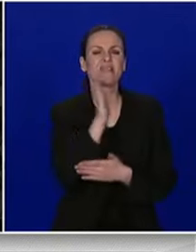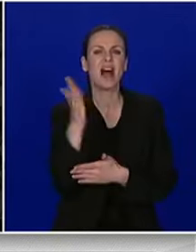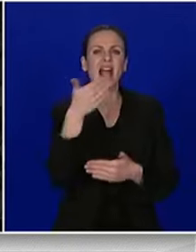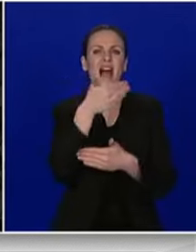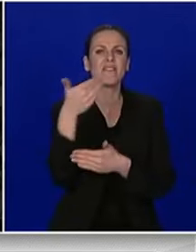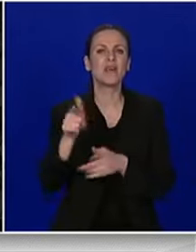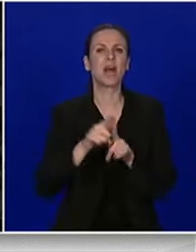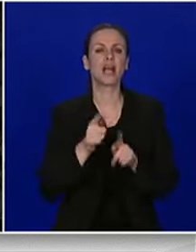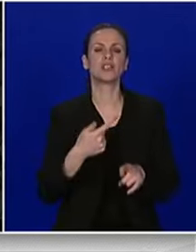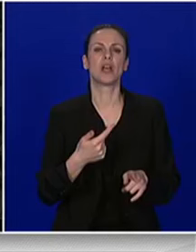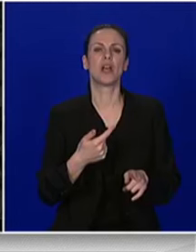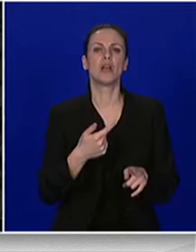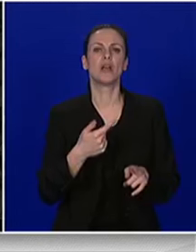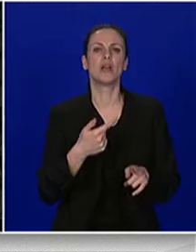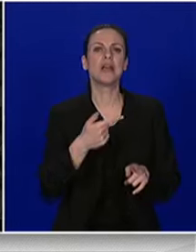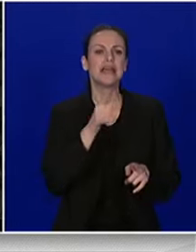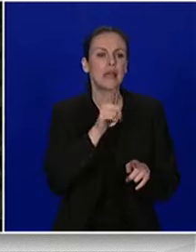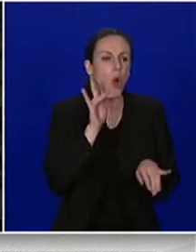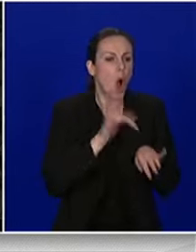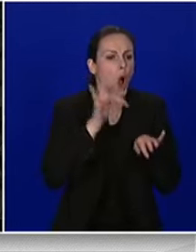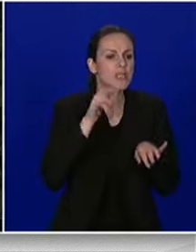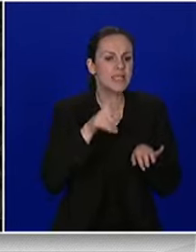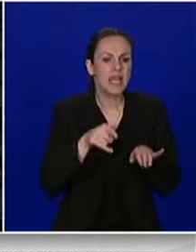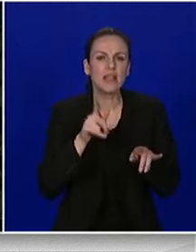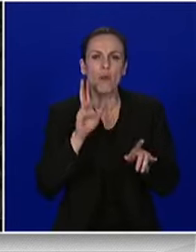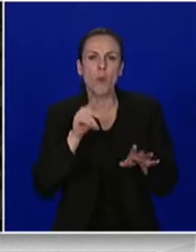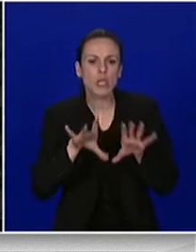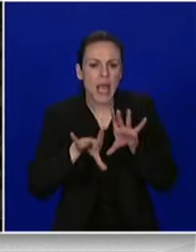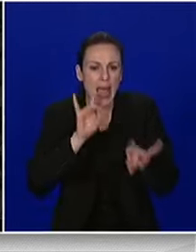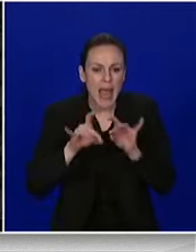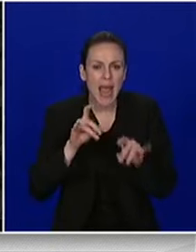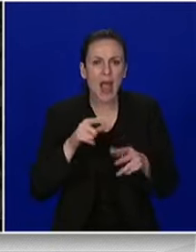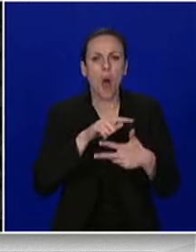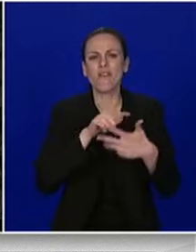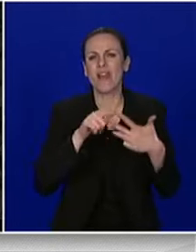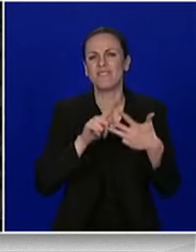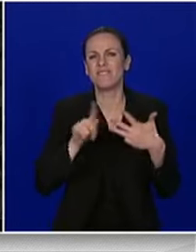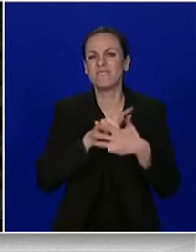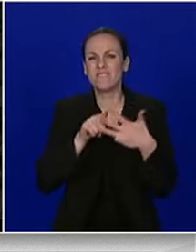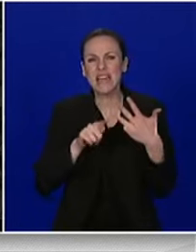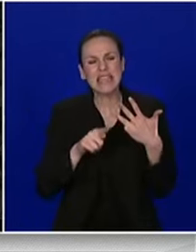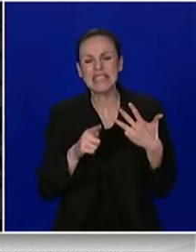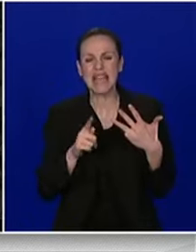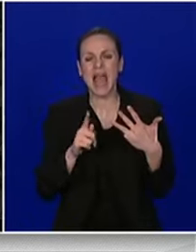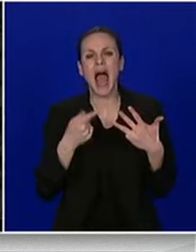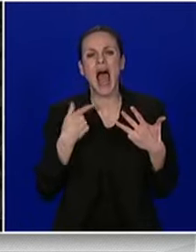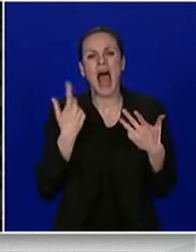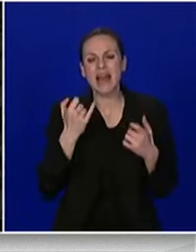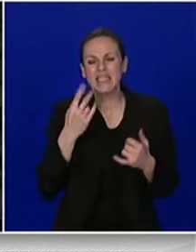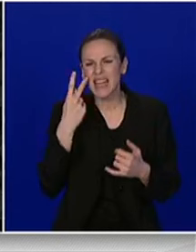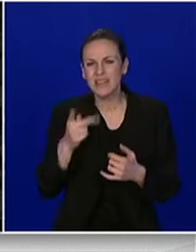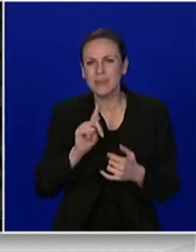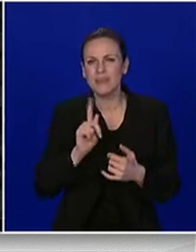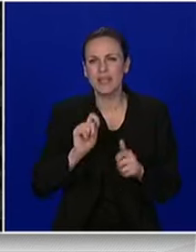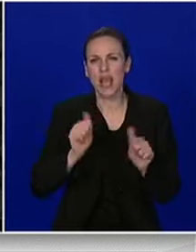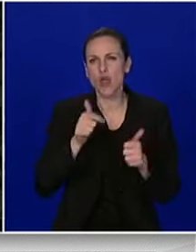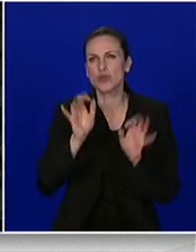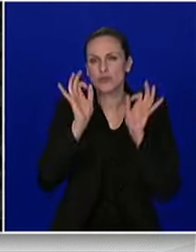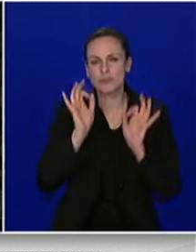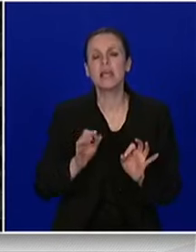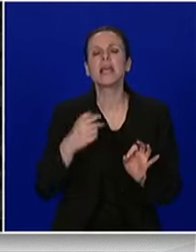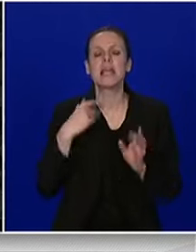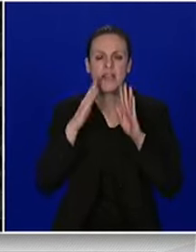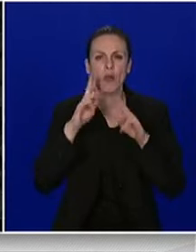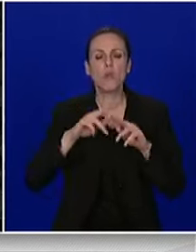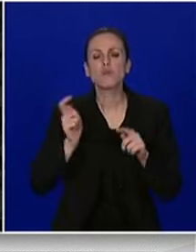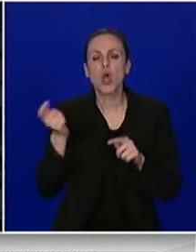deklarira visoku osjetljivost i specifičnost, ali vjerujemo da će se vrlo brzo pojaviti na